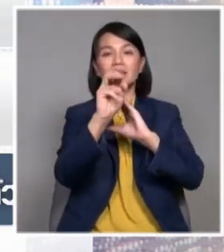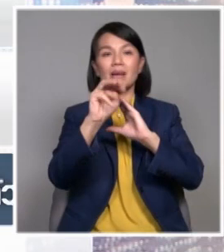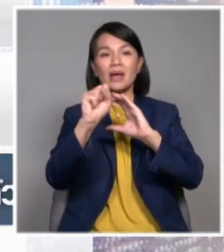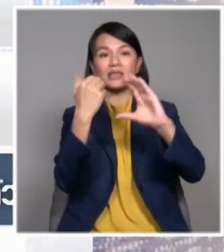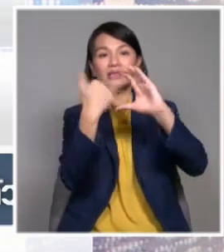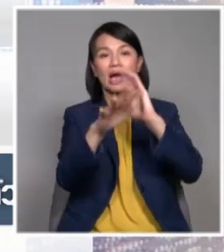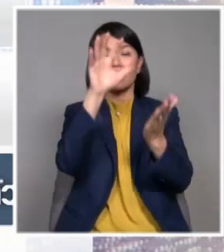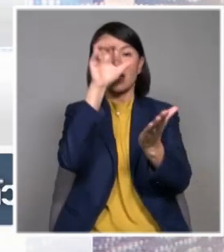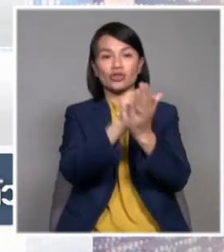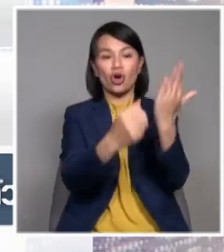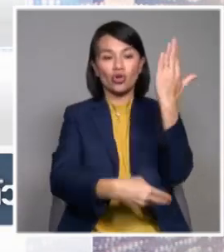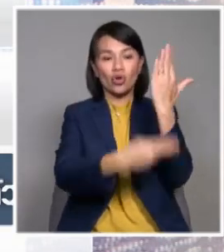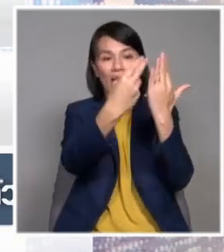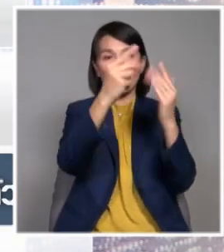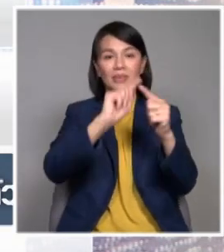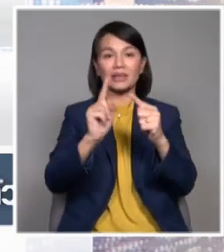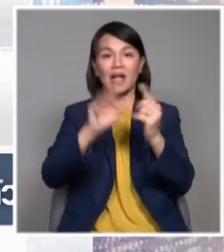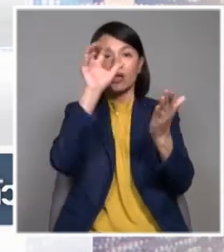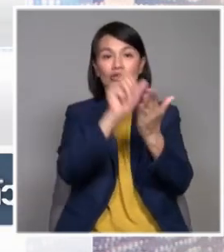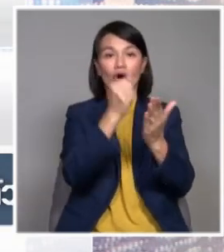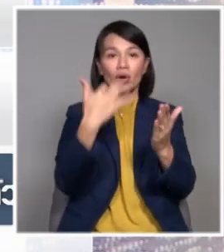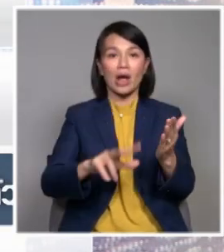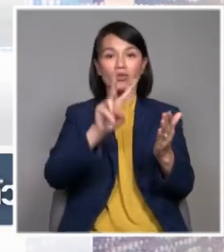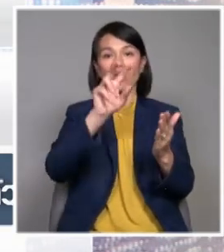การจองโรงแรมที่พักจองไปแล้ว